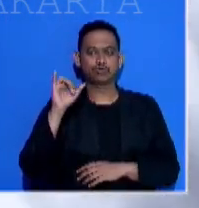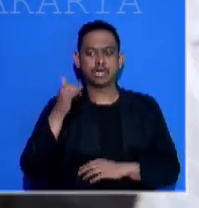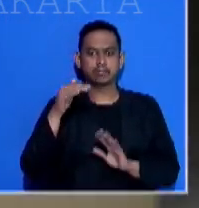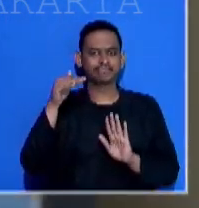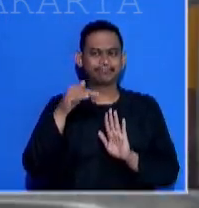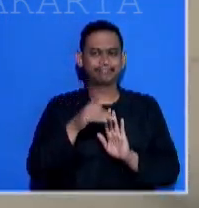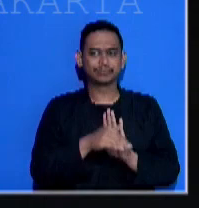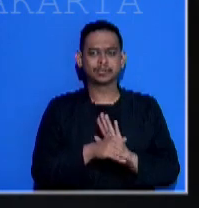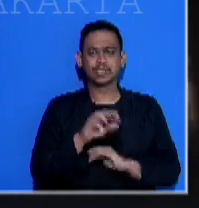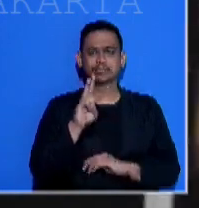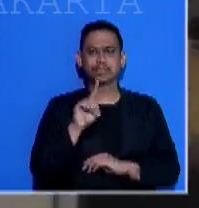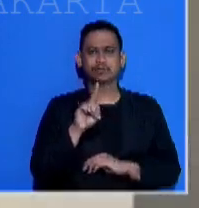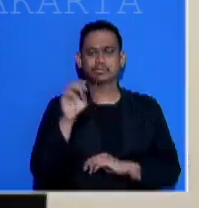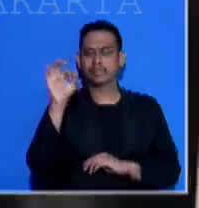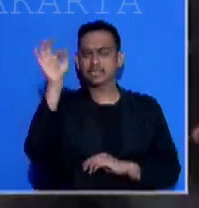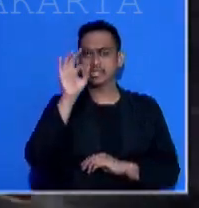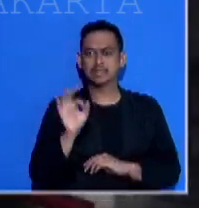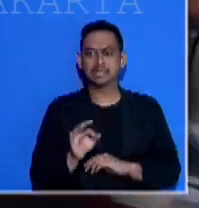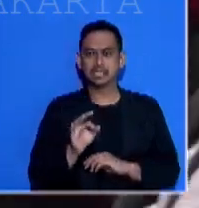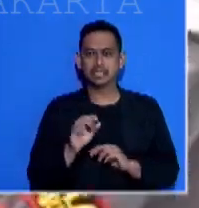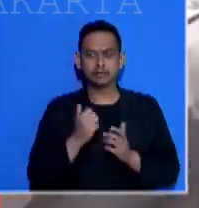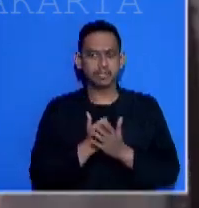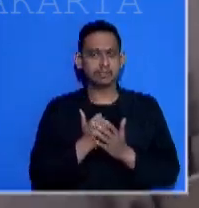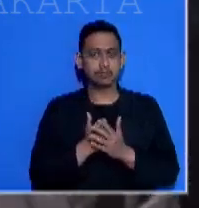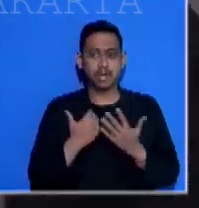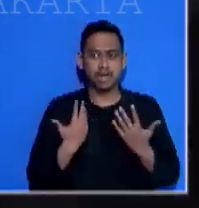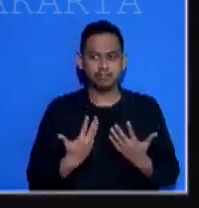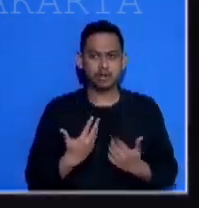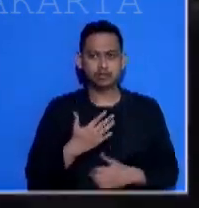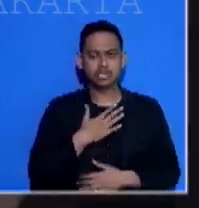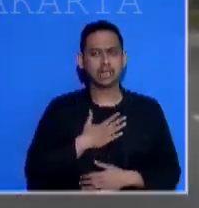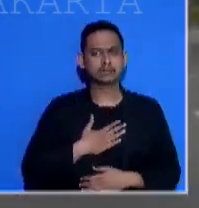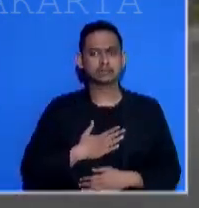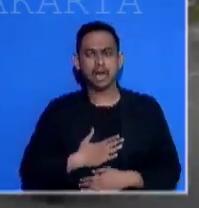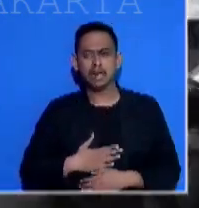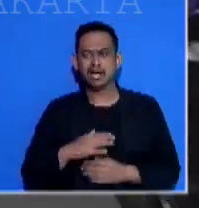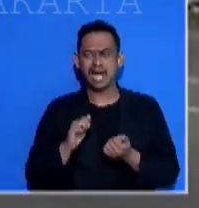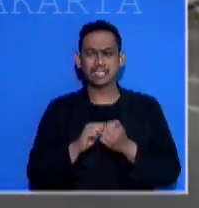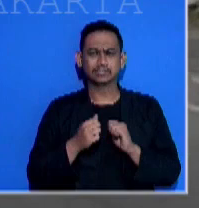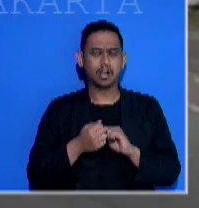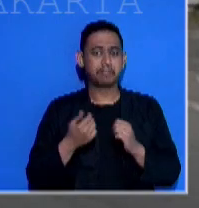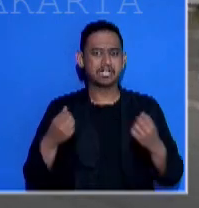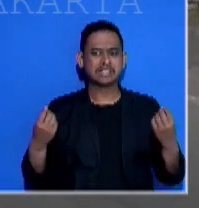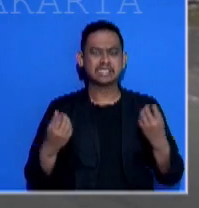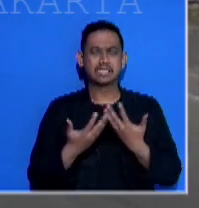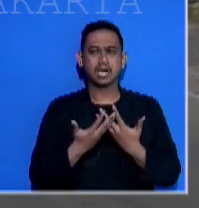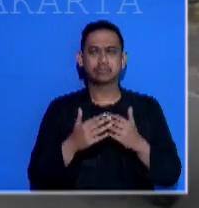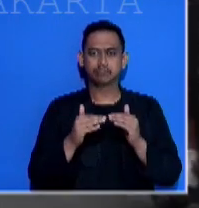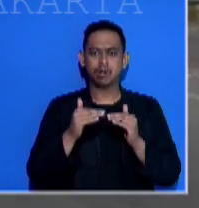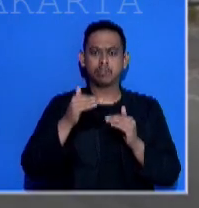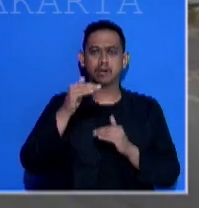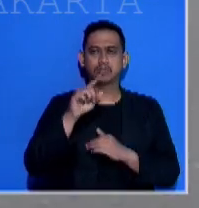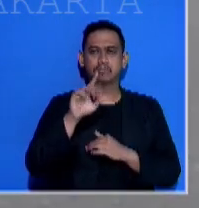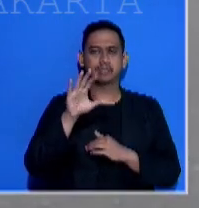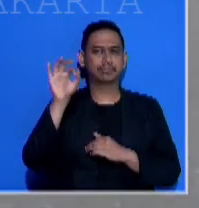sebanyak 31%. Namun di sisi lain, Alfian menyayangkan jumlah kasus laka lantas mengalami kenaikan sebanyak